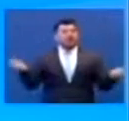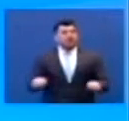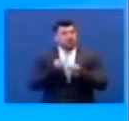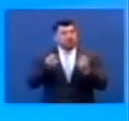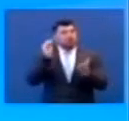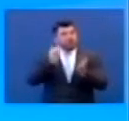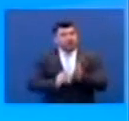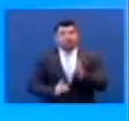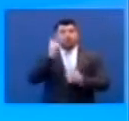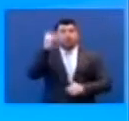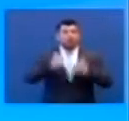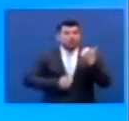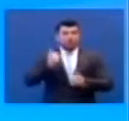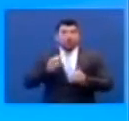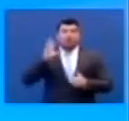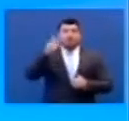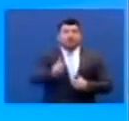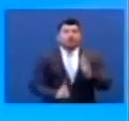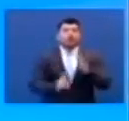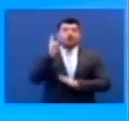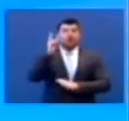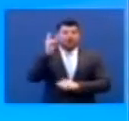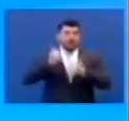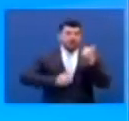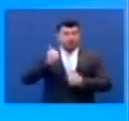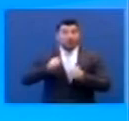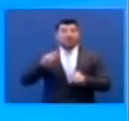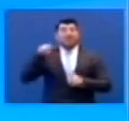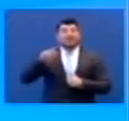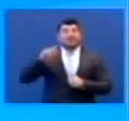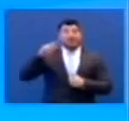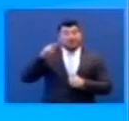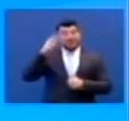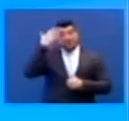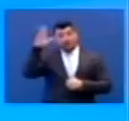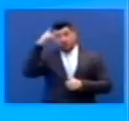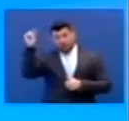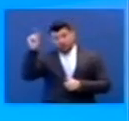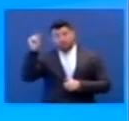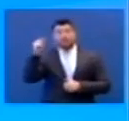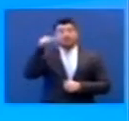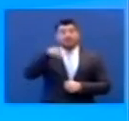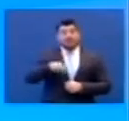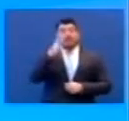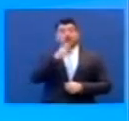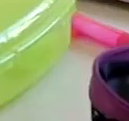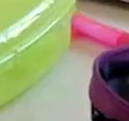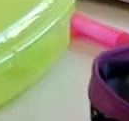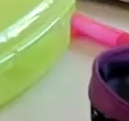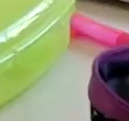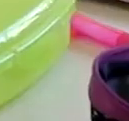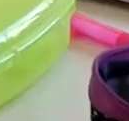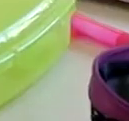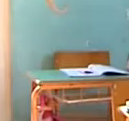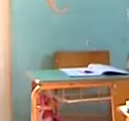Ιουνίου μέχρι τις 12 Ιουνίου για τη δευτεροβάθμια εκπαίδευση και μέχρι την 26η Ιουνίου για την πρωτοβάθμια.